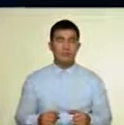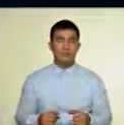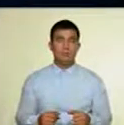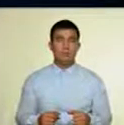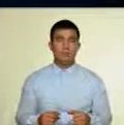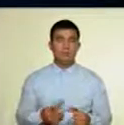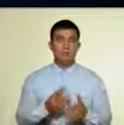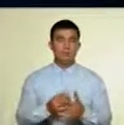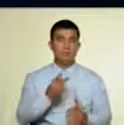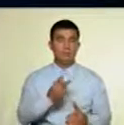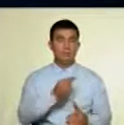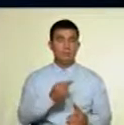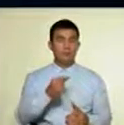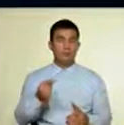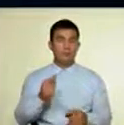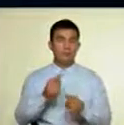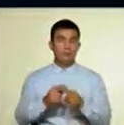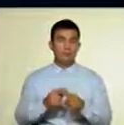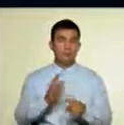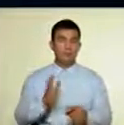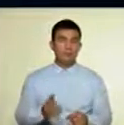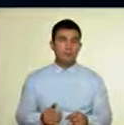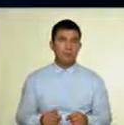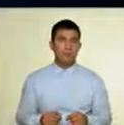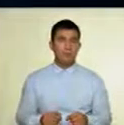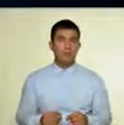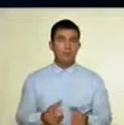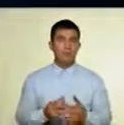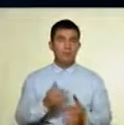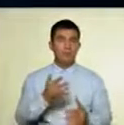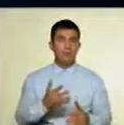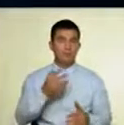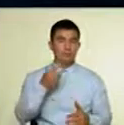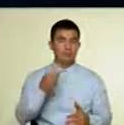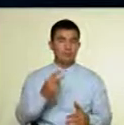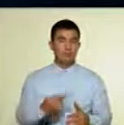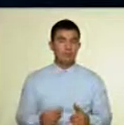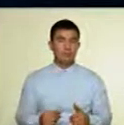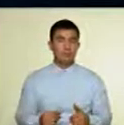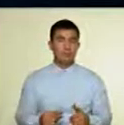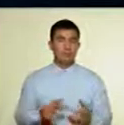Mana bu 2 ta minusimiz plus bo'ladi. Ya'ni 5 dan 2 ni biz keling